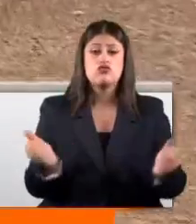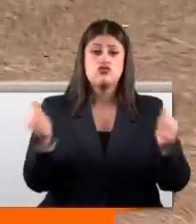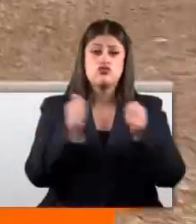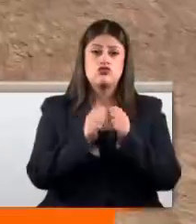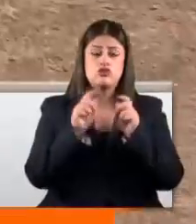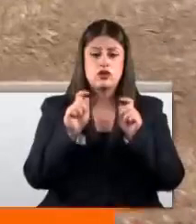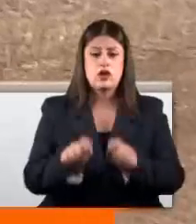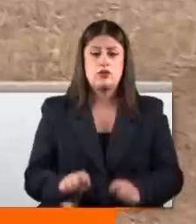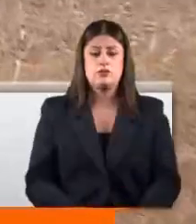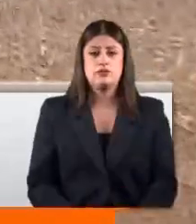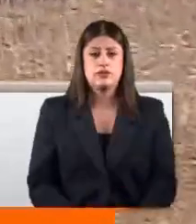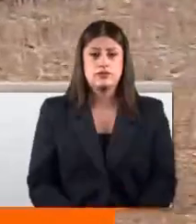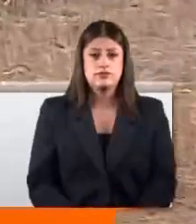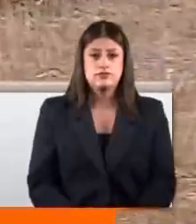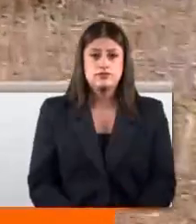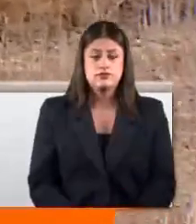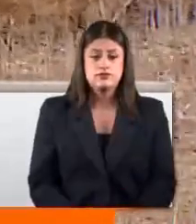katlandı.